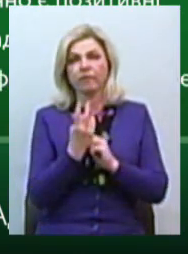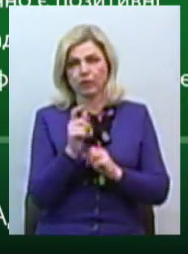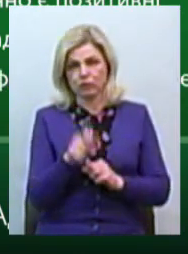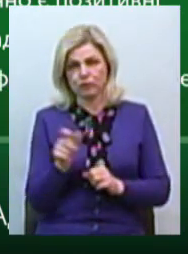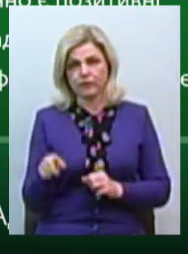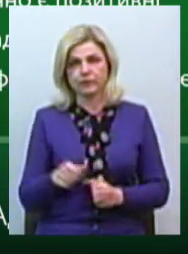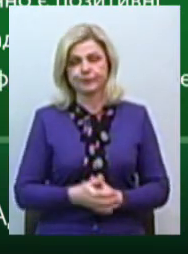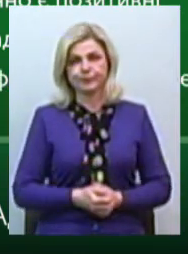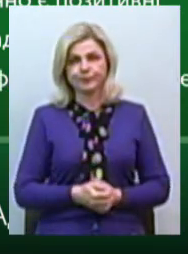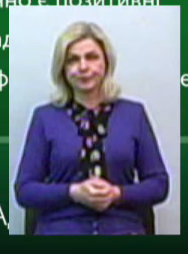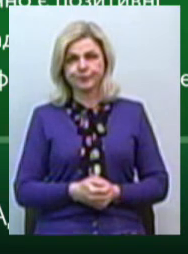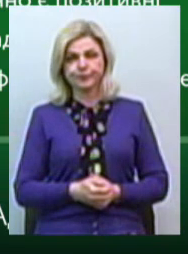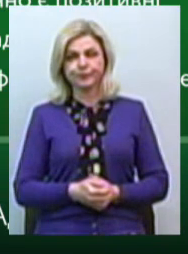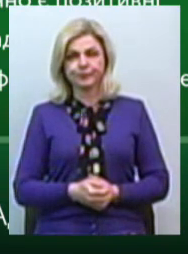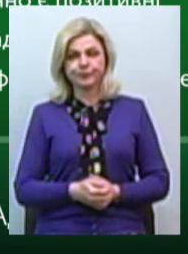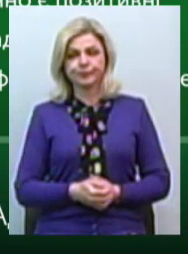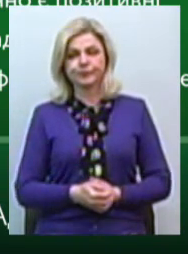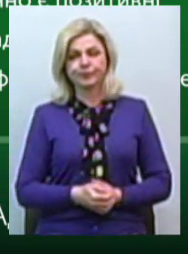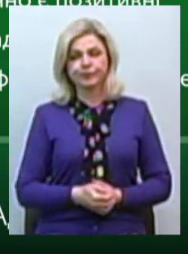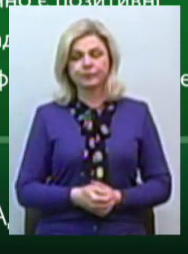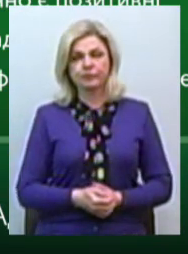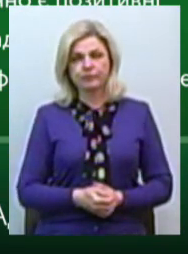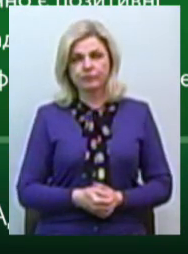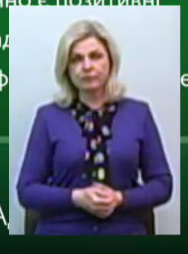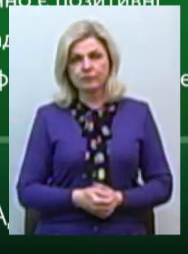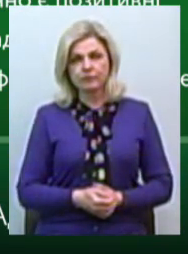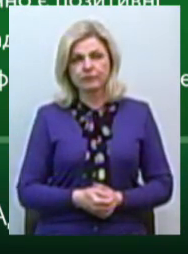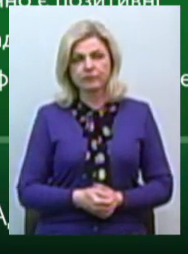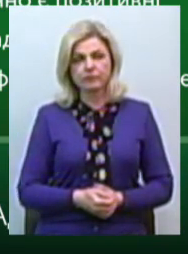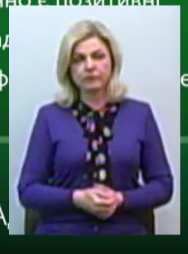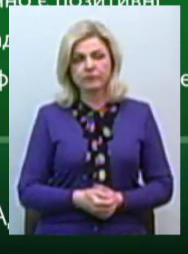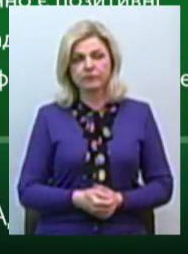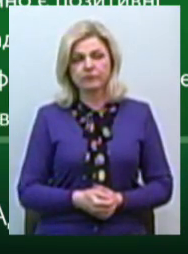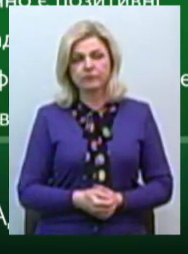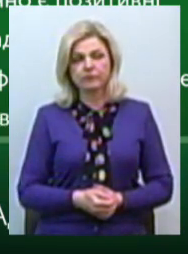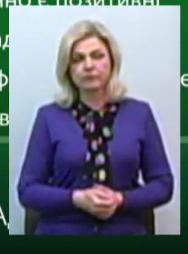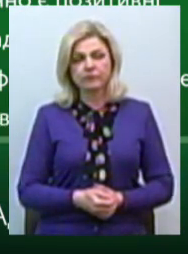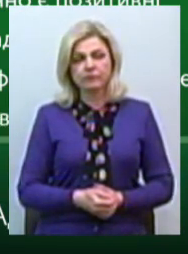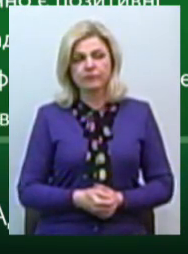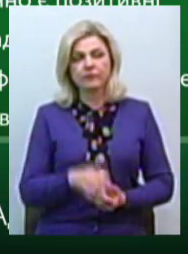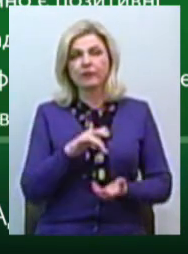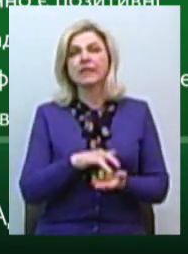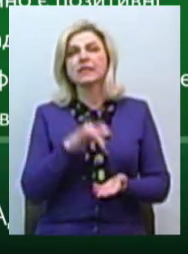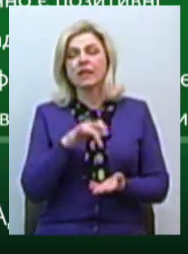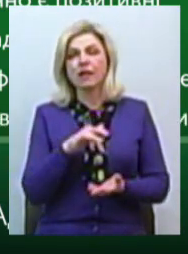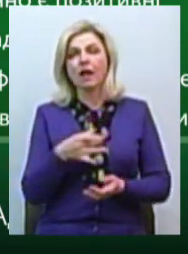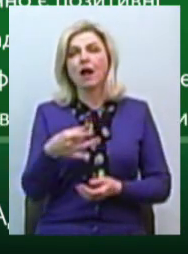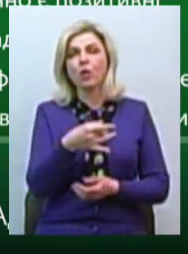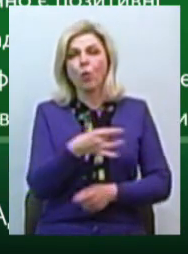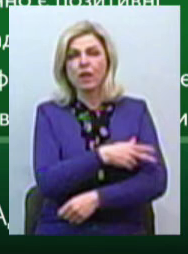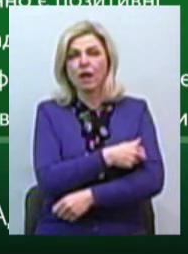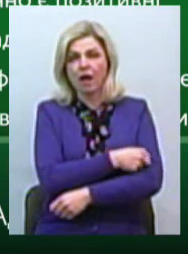чоловік. Це відпрацьовує КМСД, тобто Центральна районна лікарня,